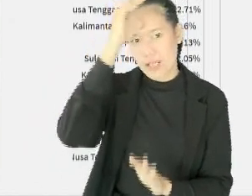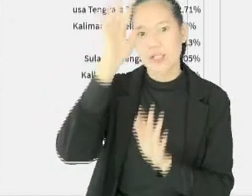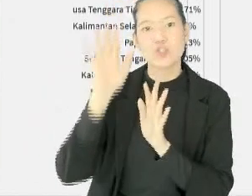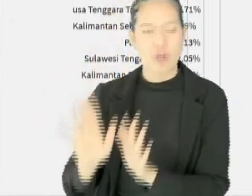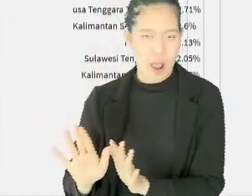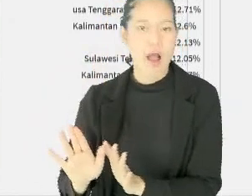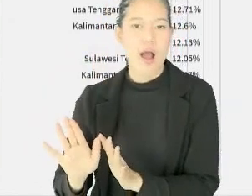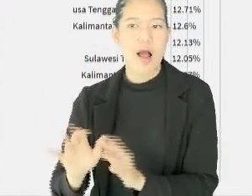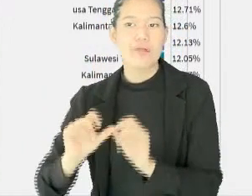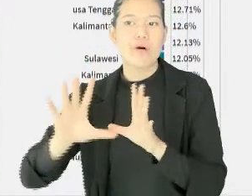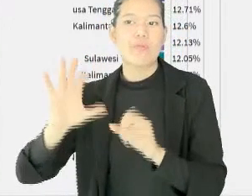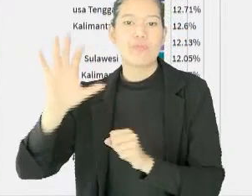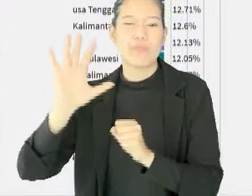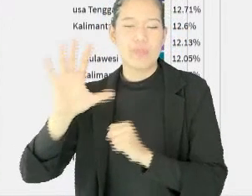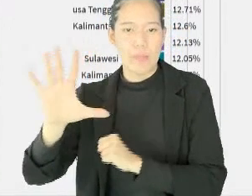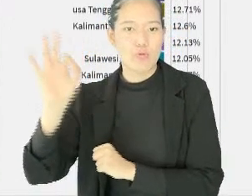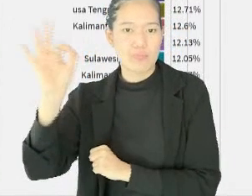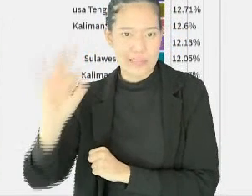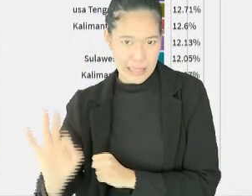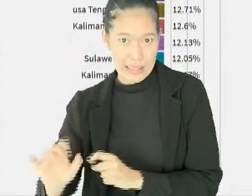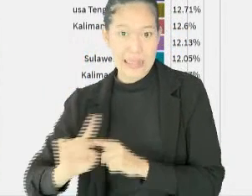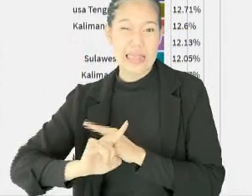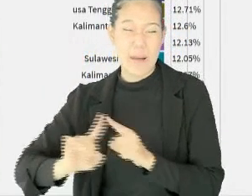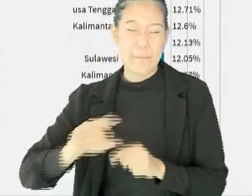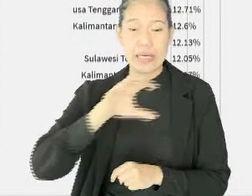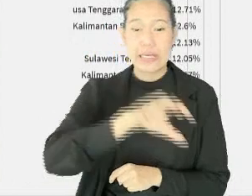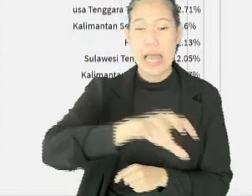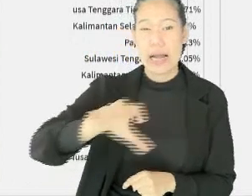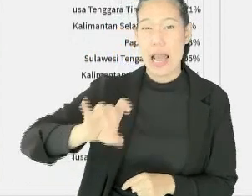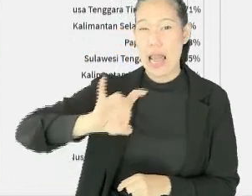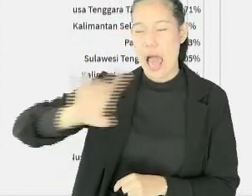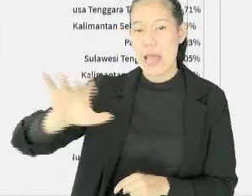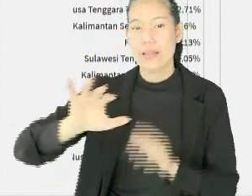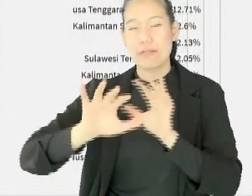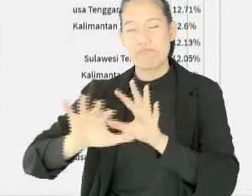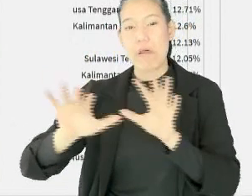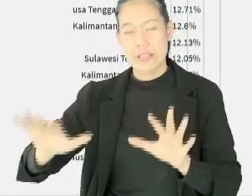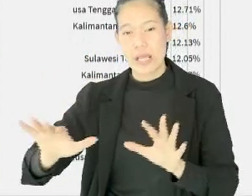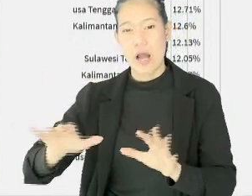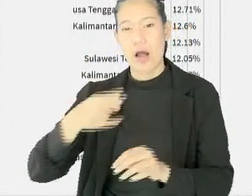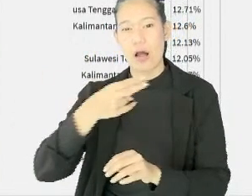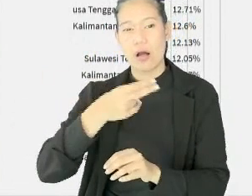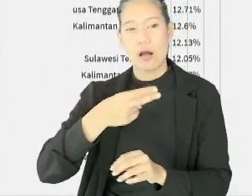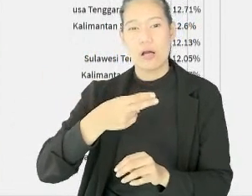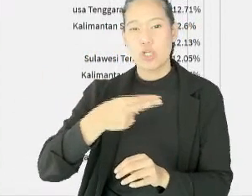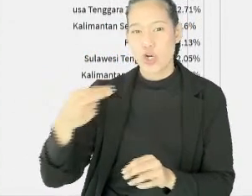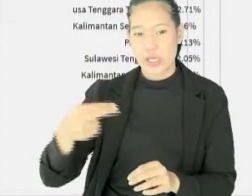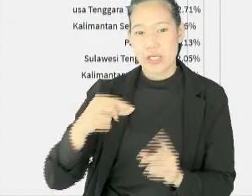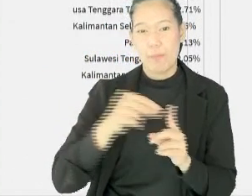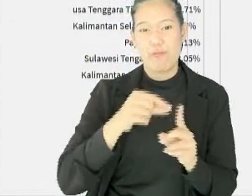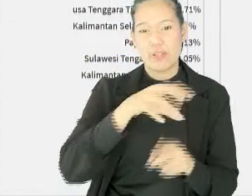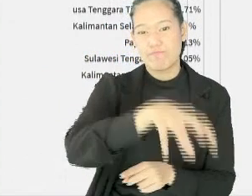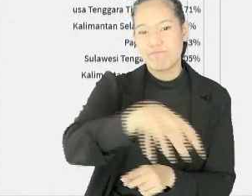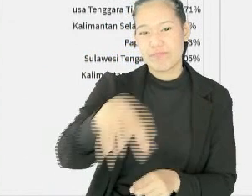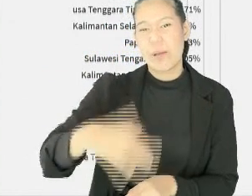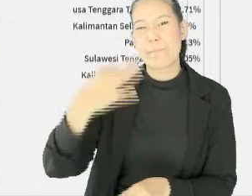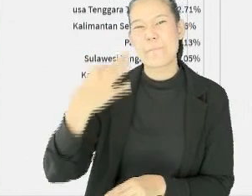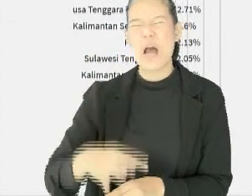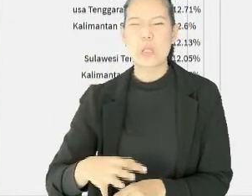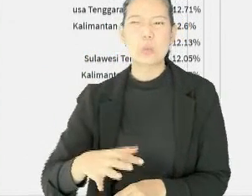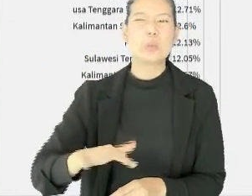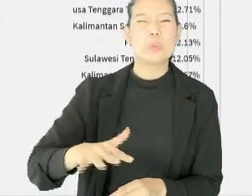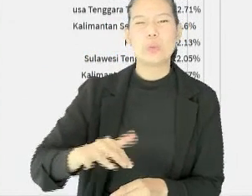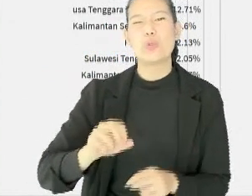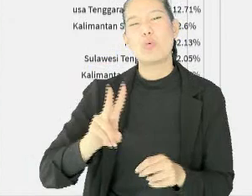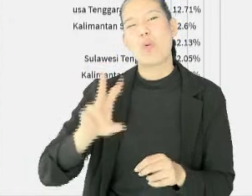yang sudah bisa diatas 50% sedangkan kebanyakan atau rata-rata provinsi di Indonesia dust2 dosisnya ini baru mencapai